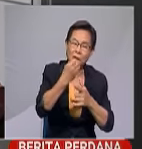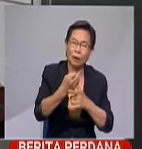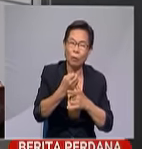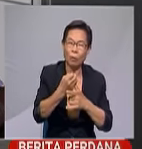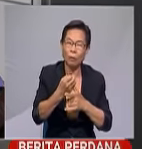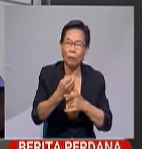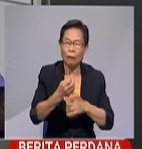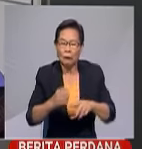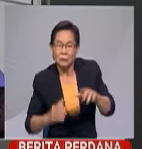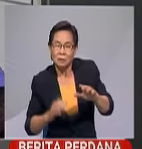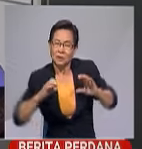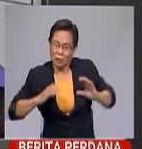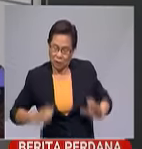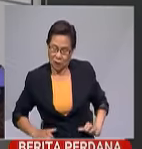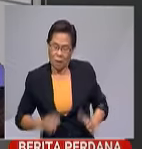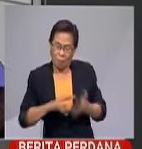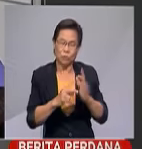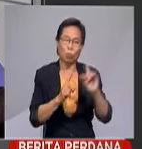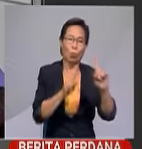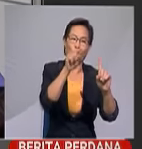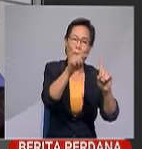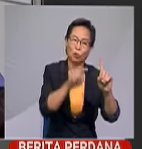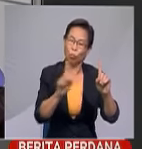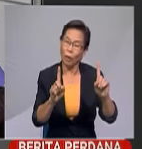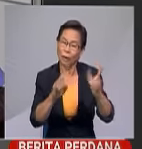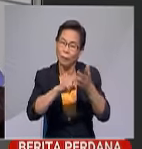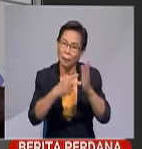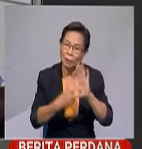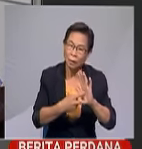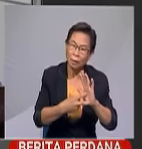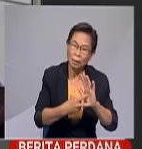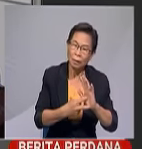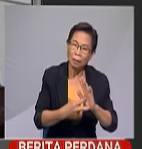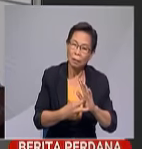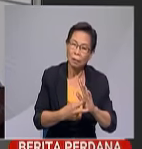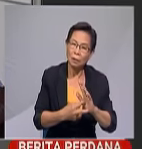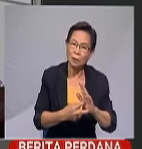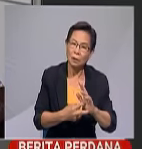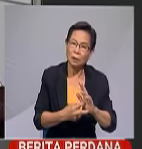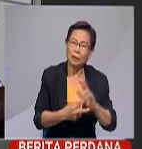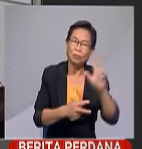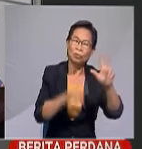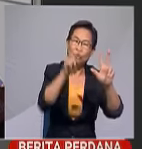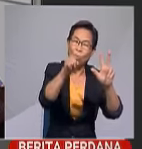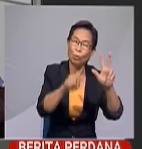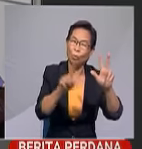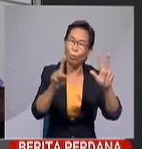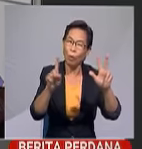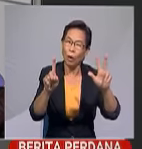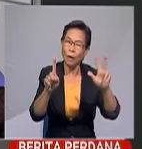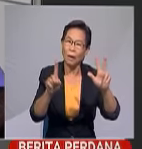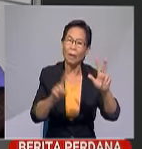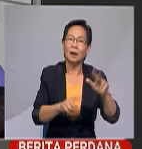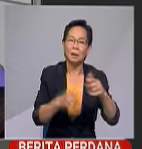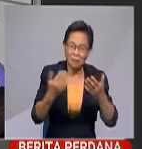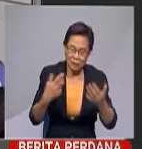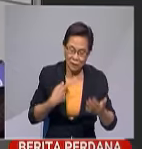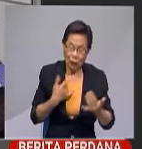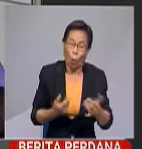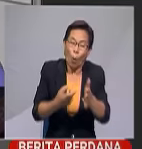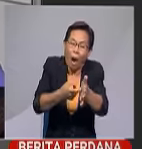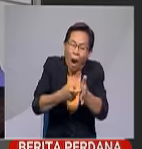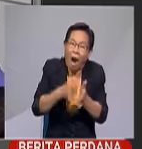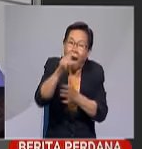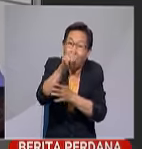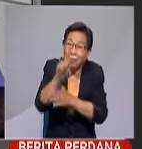impairment, you see. So you need one on one. So kalau you have three blind athletes, takkan satu official jaga. So we request one on one. So every